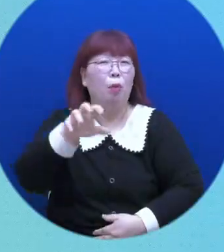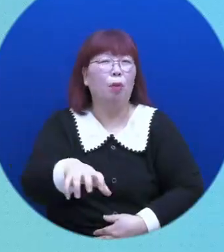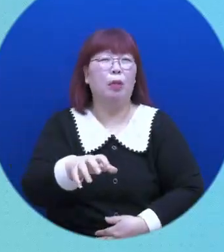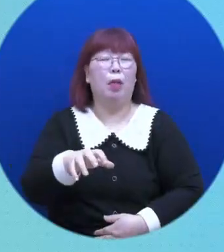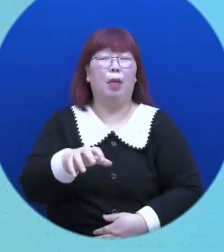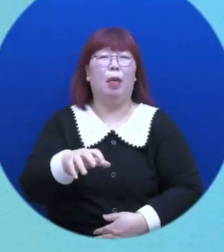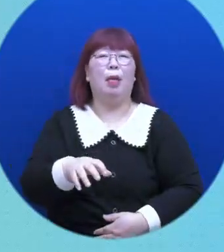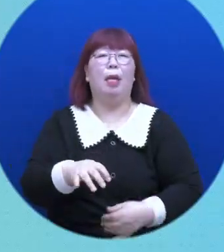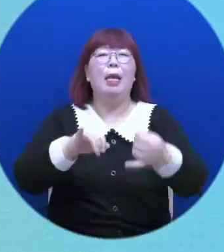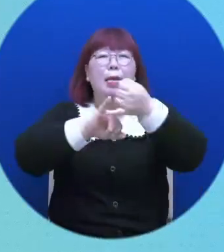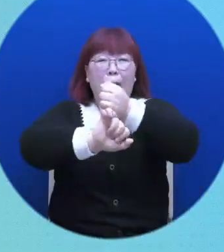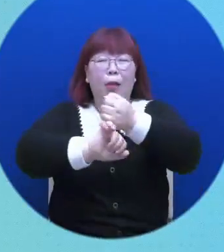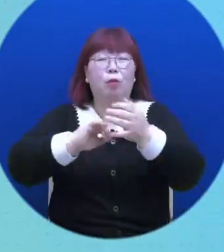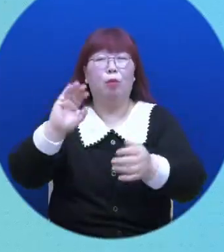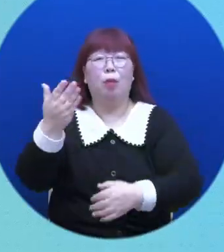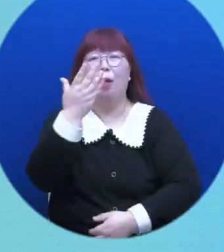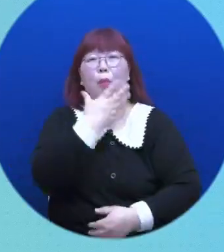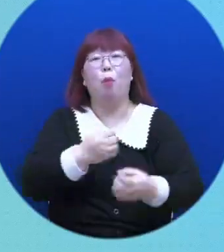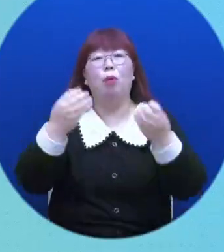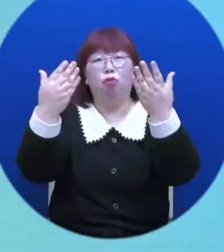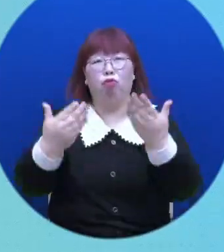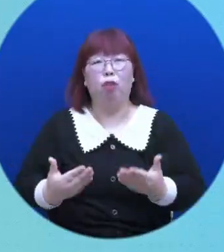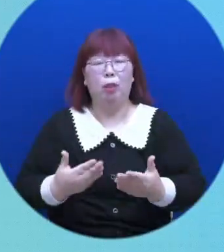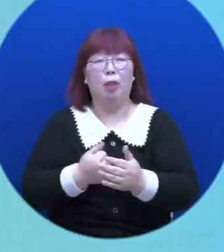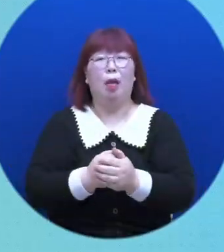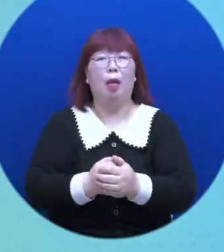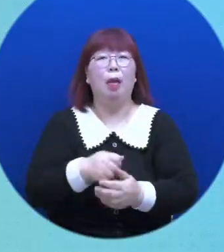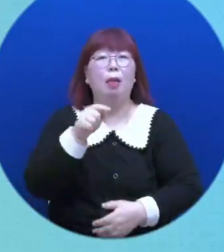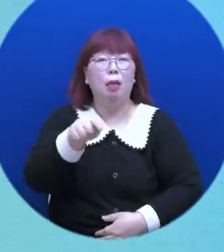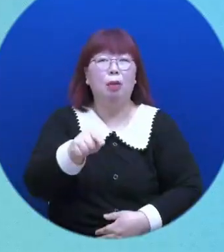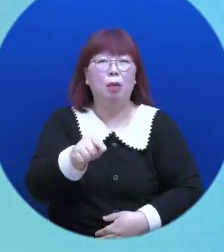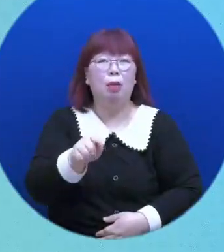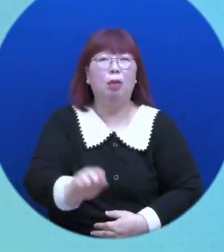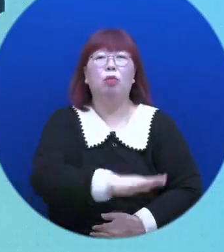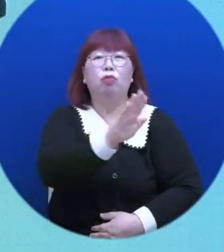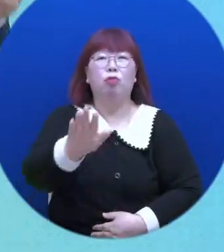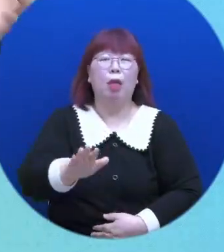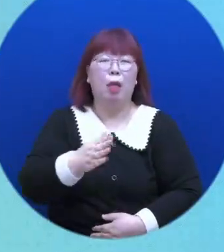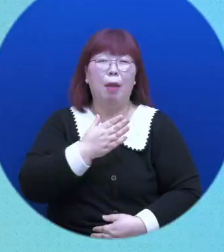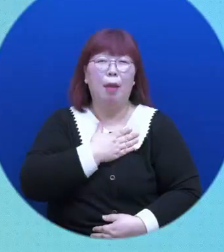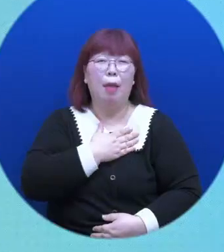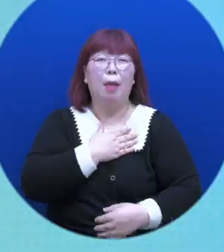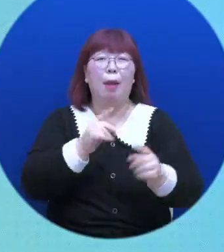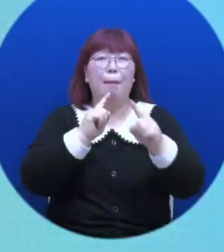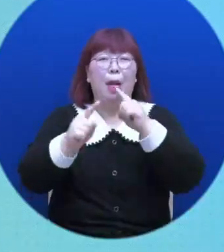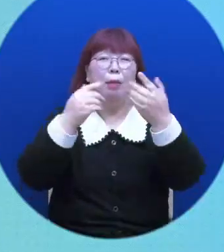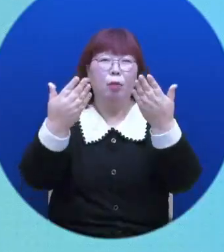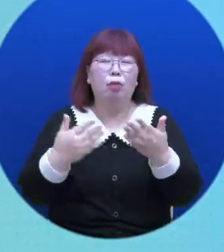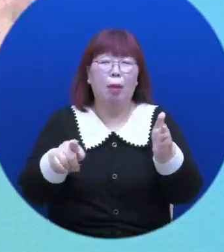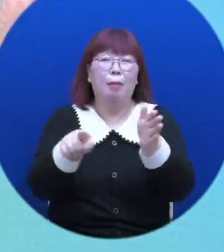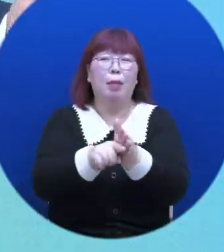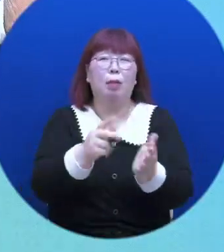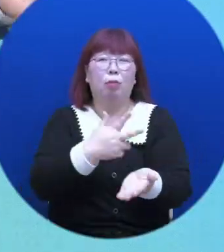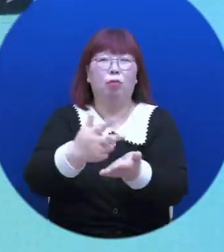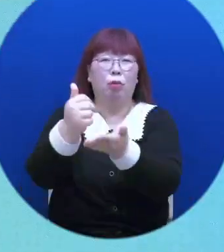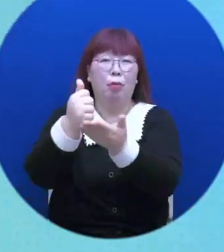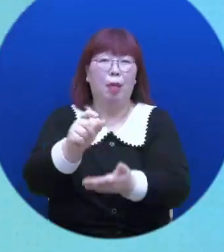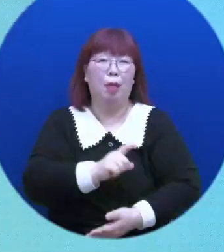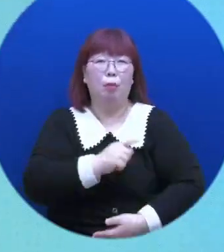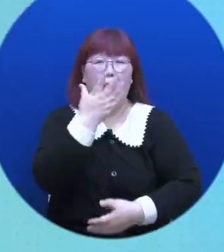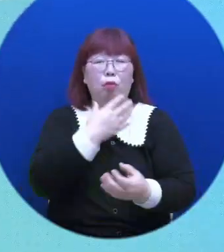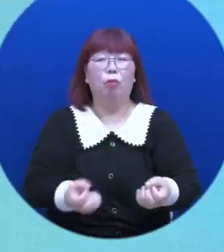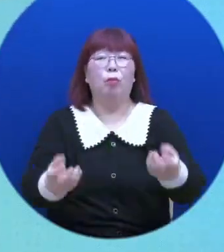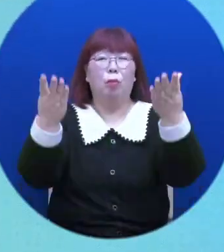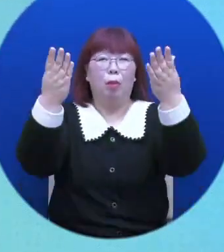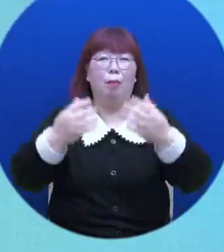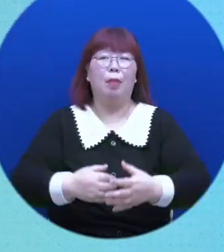뭐다? 약속된 복을 주신다. 이것을 우리에게 말씀해 주고 있다는 사실 믿으시기를 주의 이름으로 축원합니다.